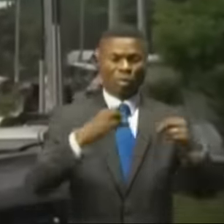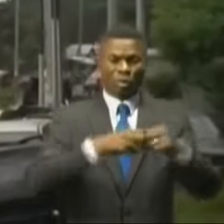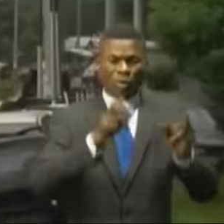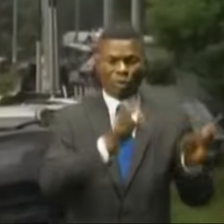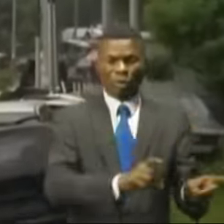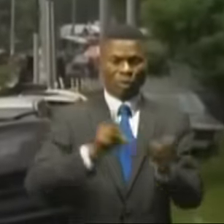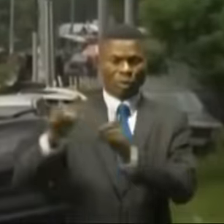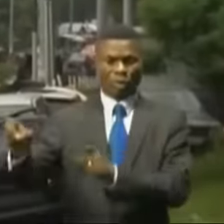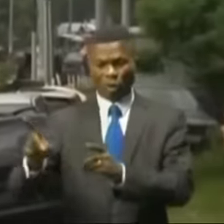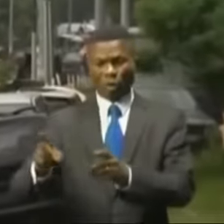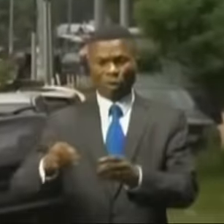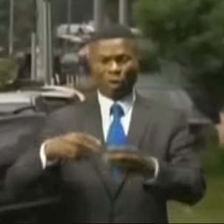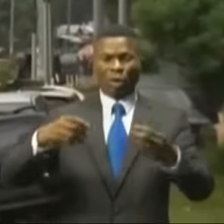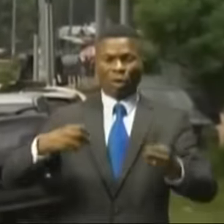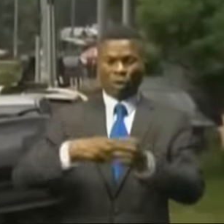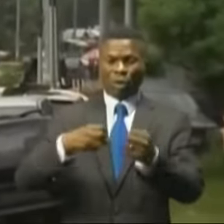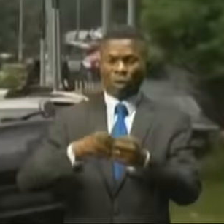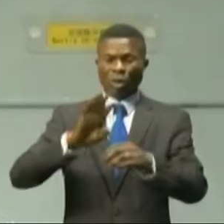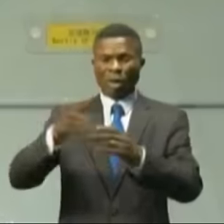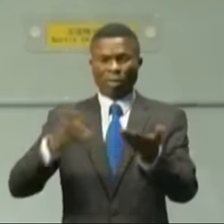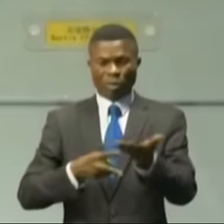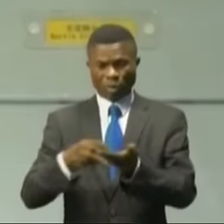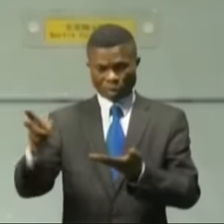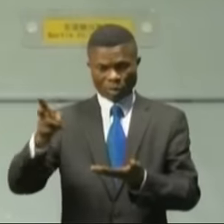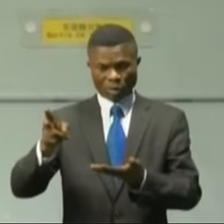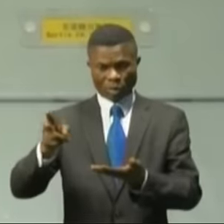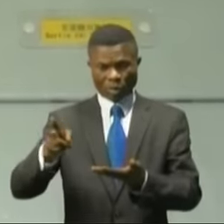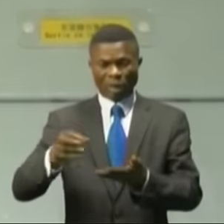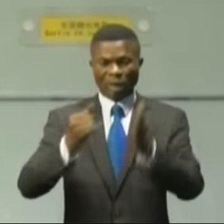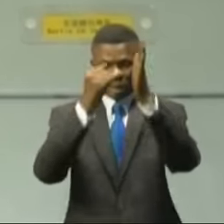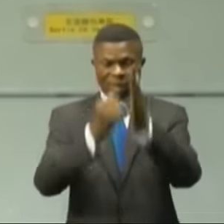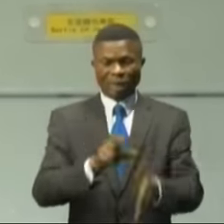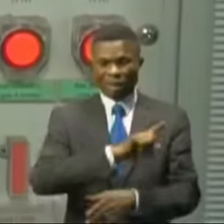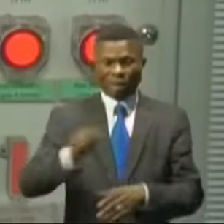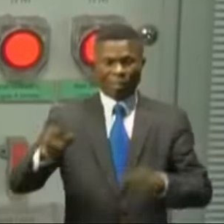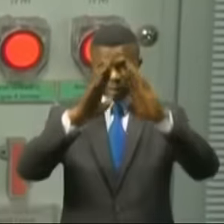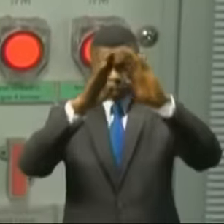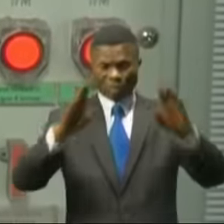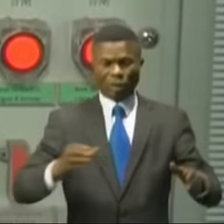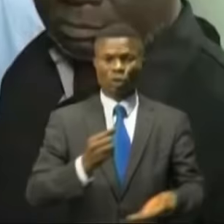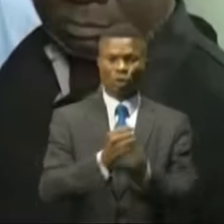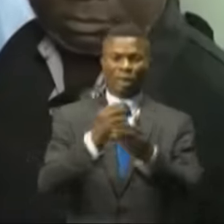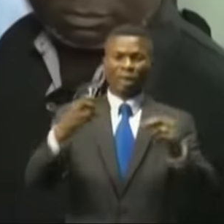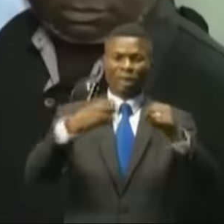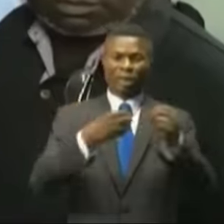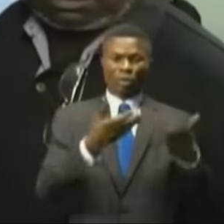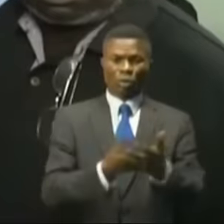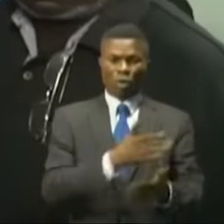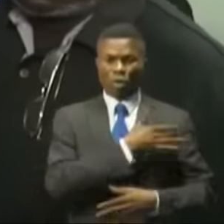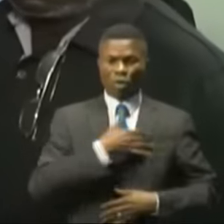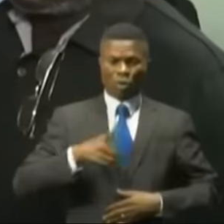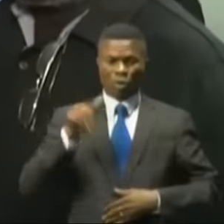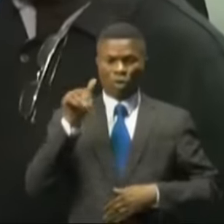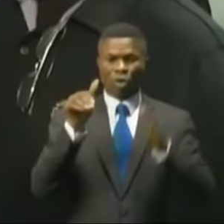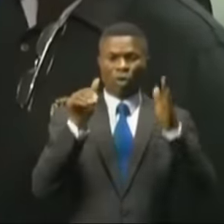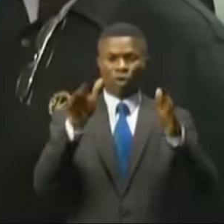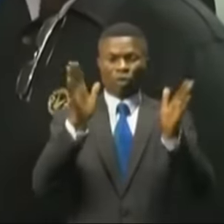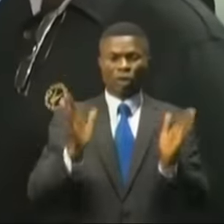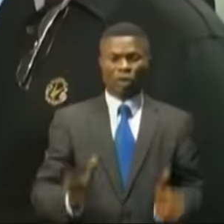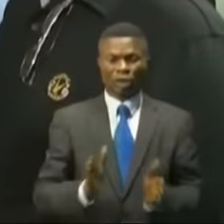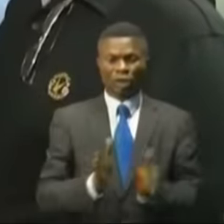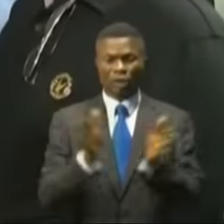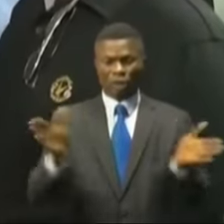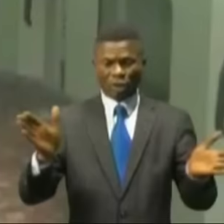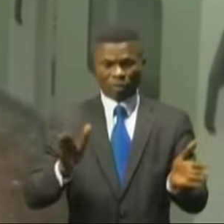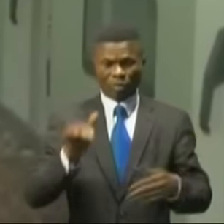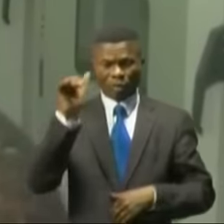42 000 compteurs après paiement pour couvrir près de 600 000 ménages. Au nom du directeur général Fabrice Lucindé, le